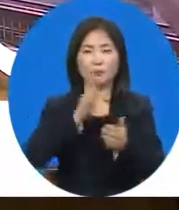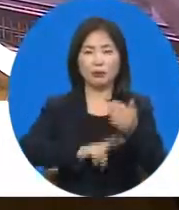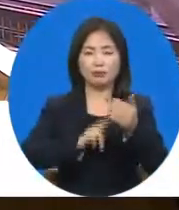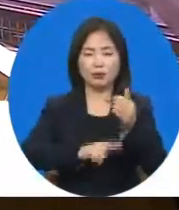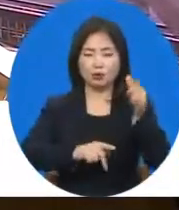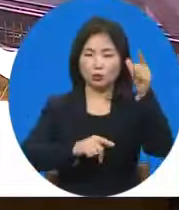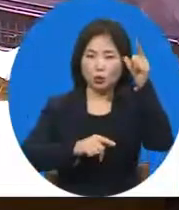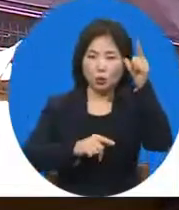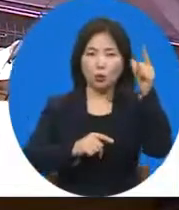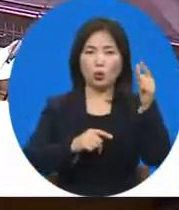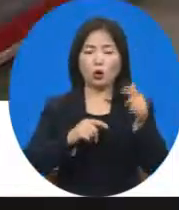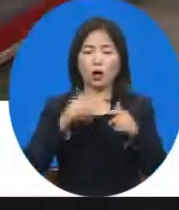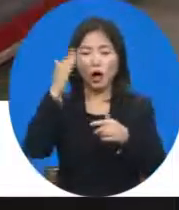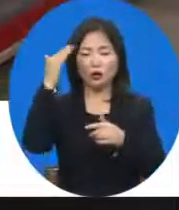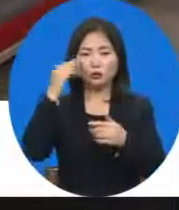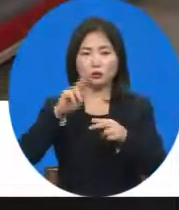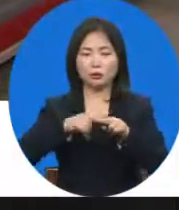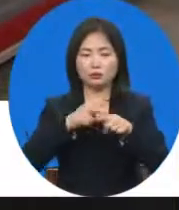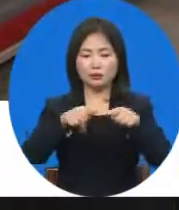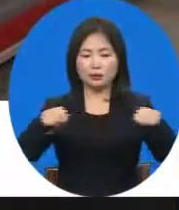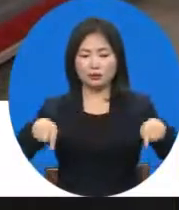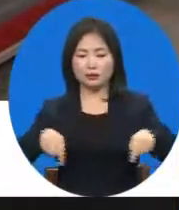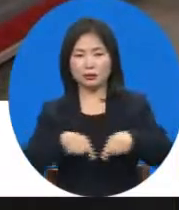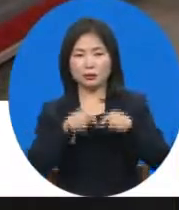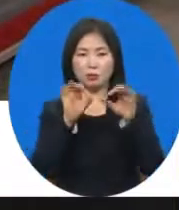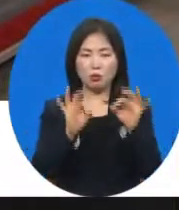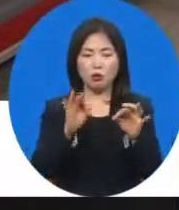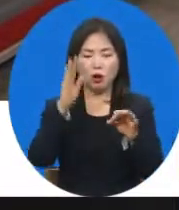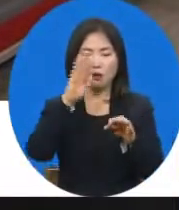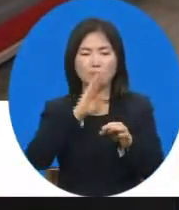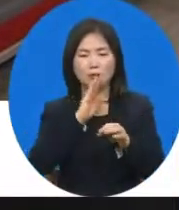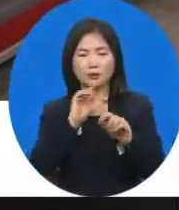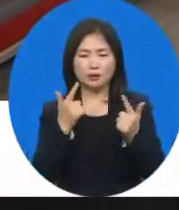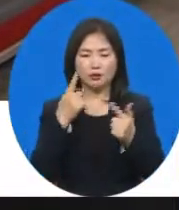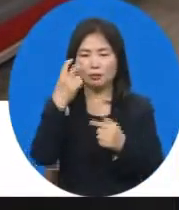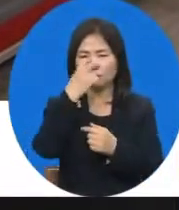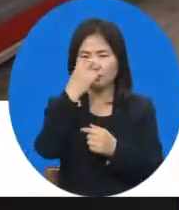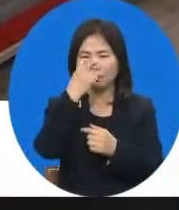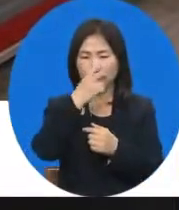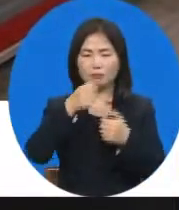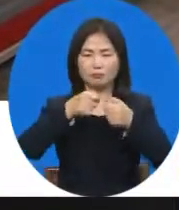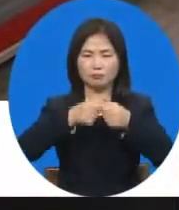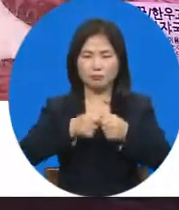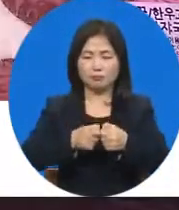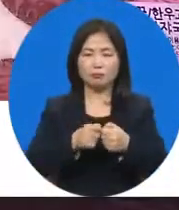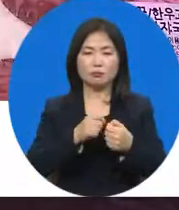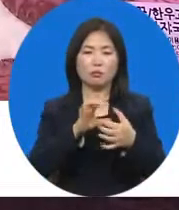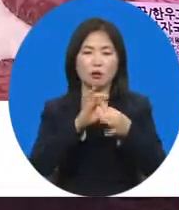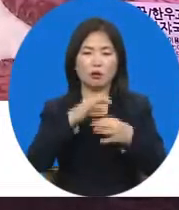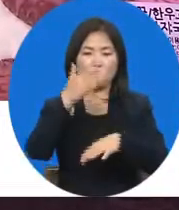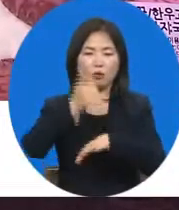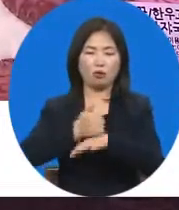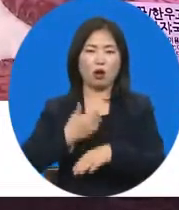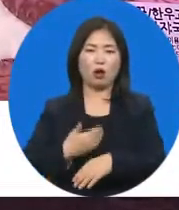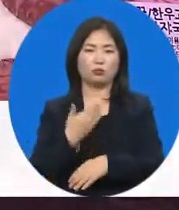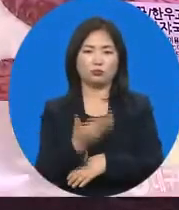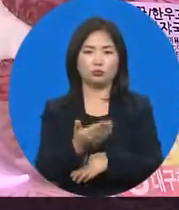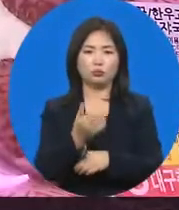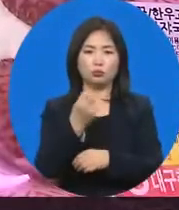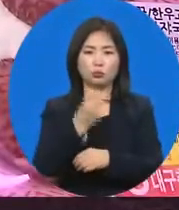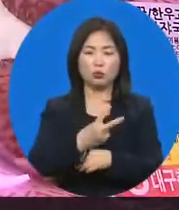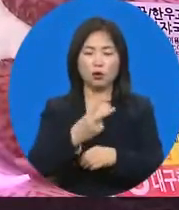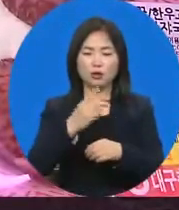쇠고기와 한우 선물세트 를 대상으로 닿아 누가 맞는지 검사해서 해당기관의 결과를 통보하는 한편